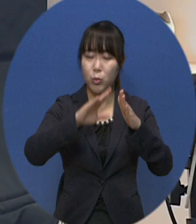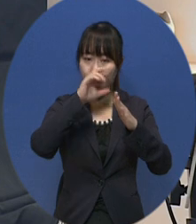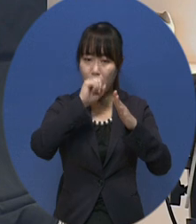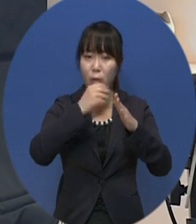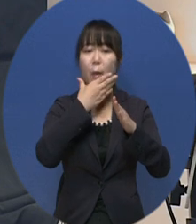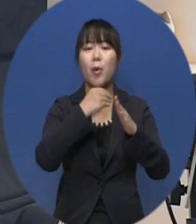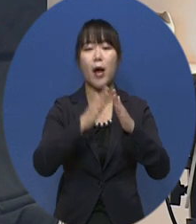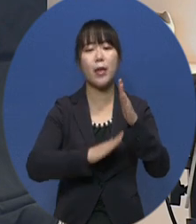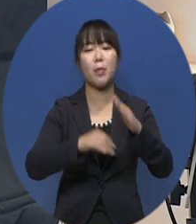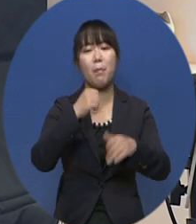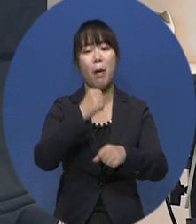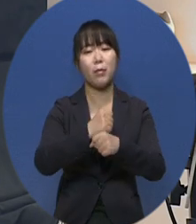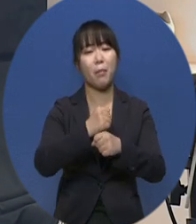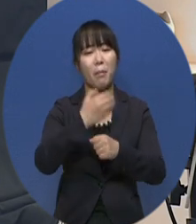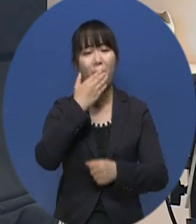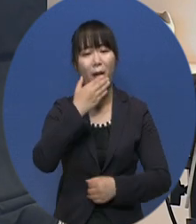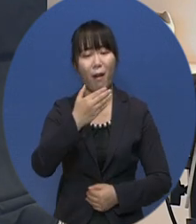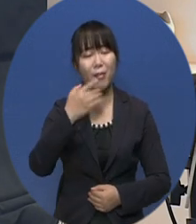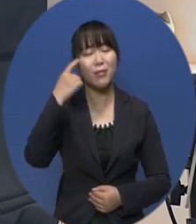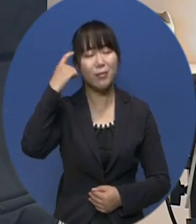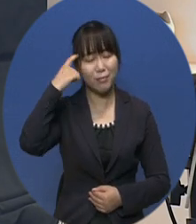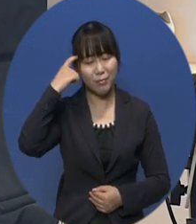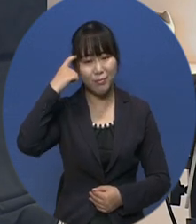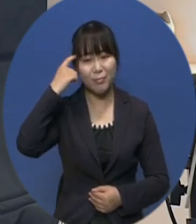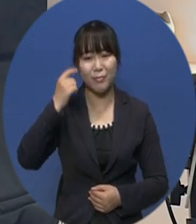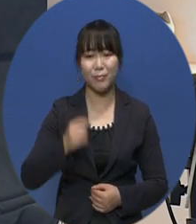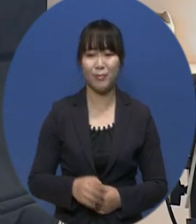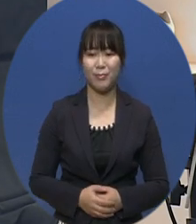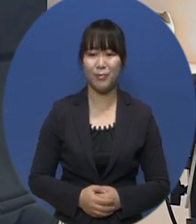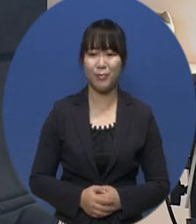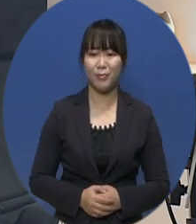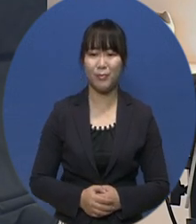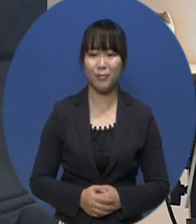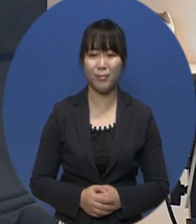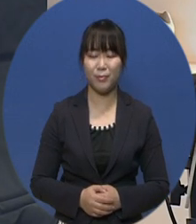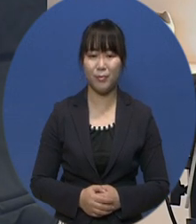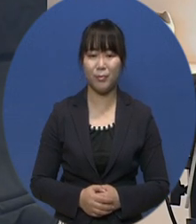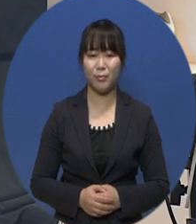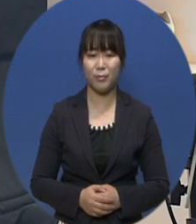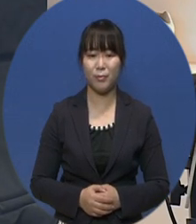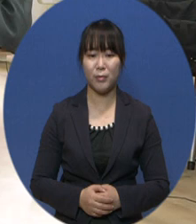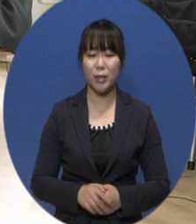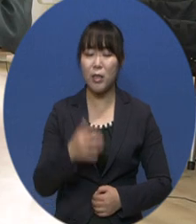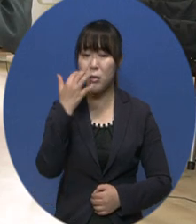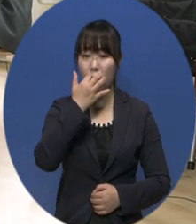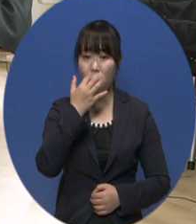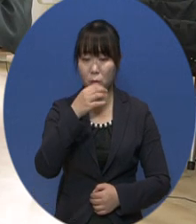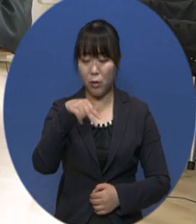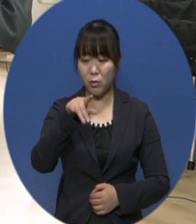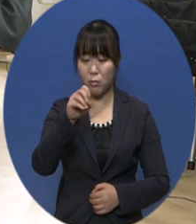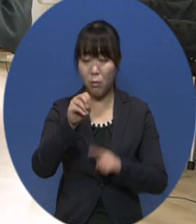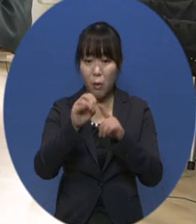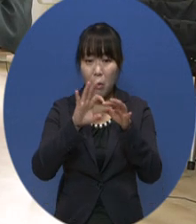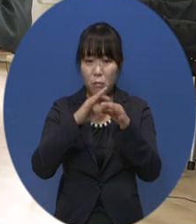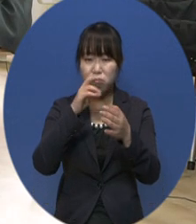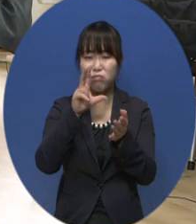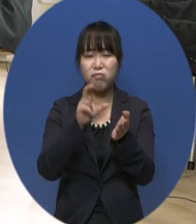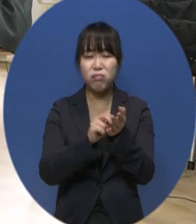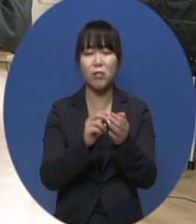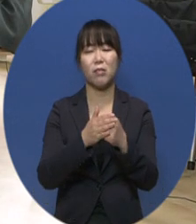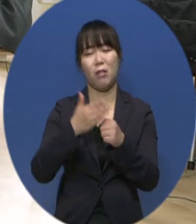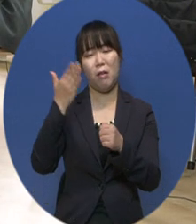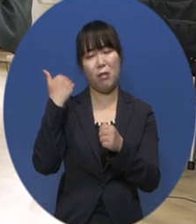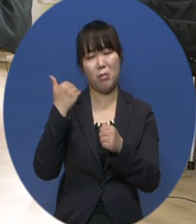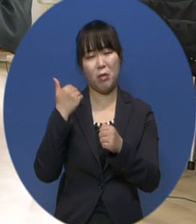가정을 만드는 길로 가는구나 이런 생각을 하게 되었습니다. 그렇군요. 네. 이게 성 문제는 사실 뭐 예전 같은 경우는